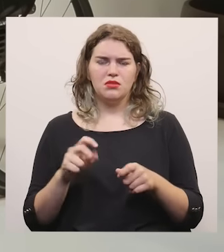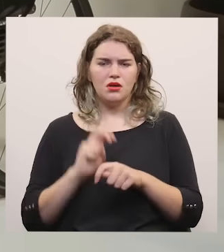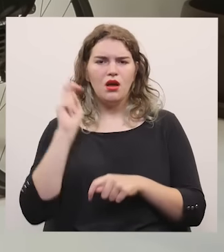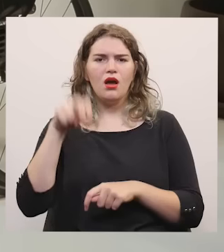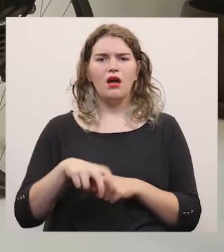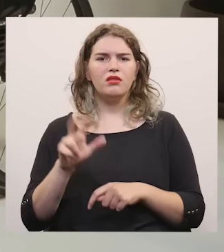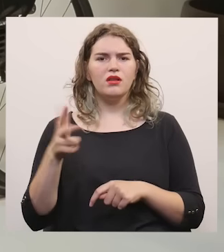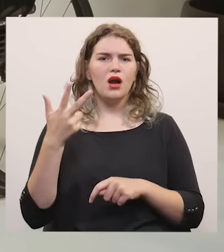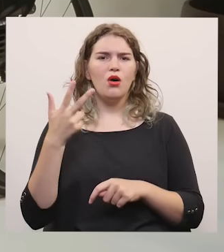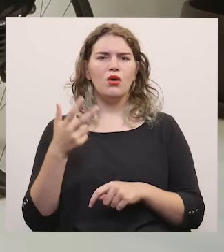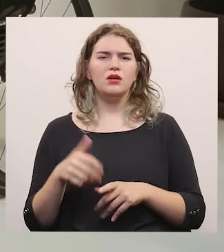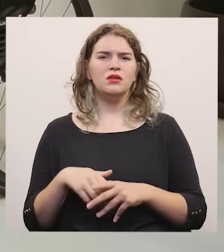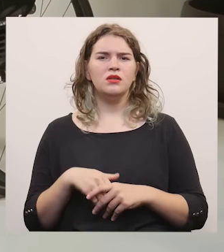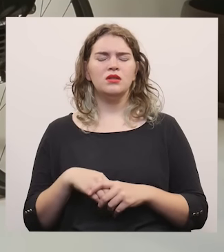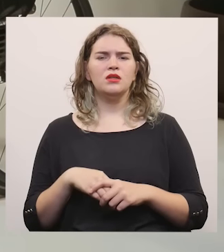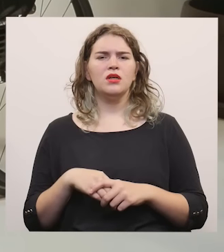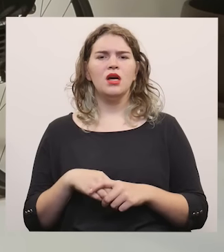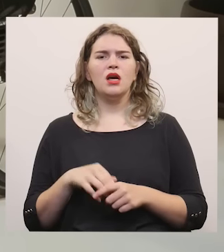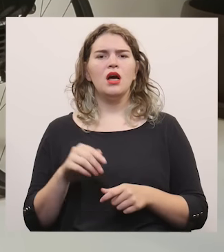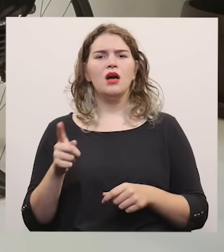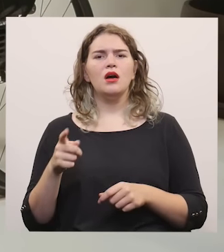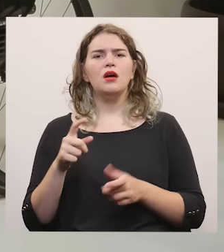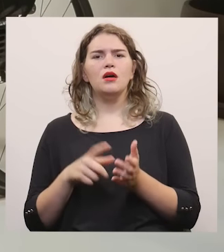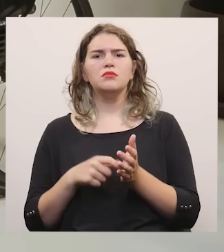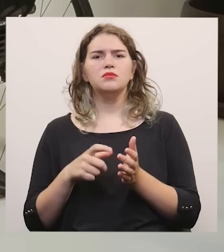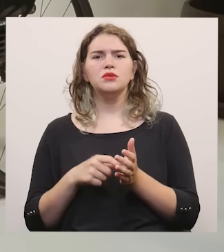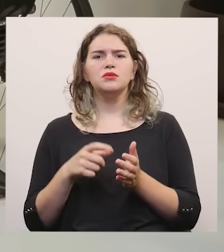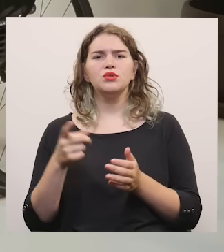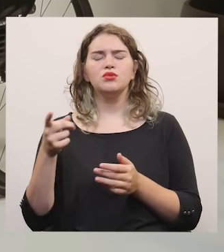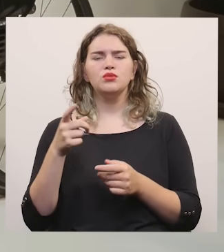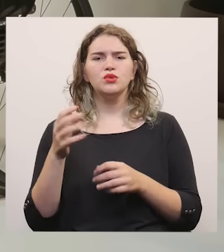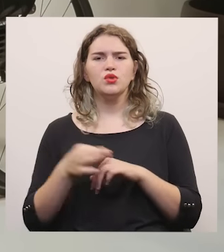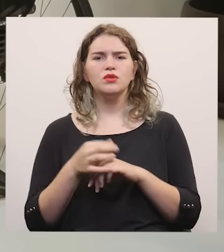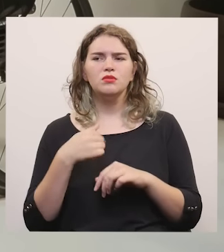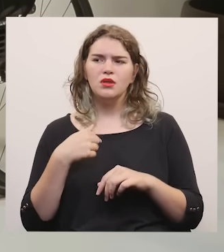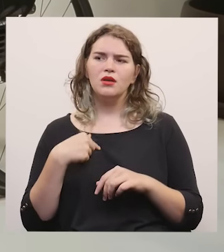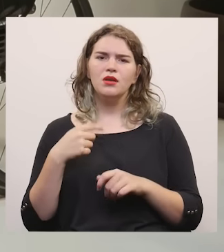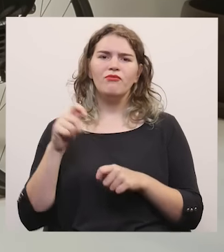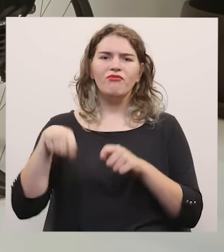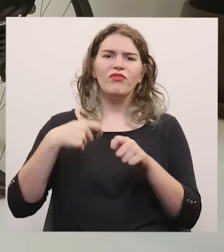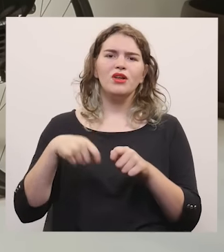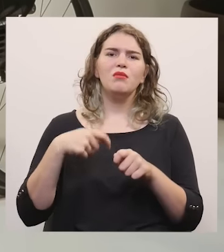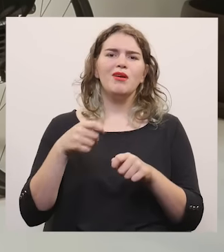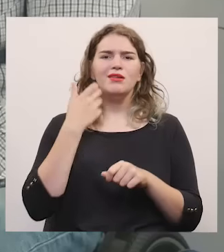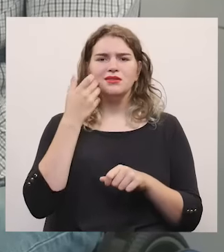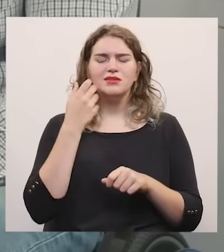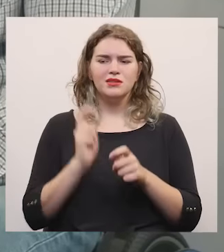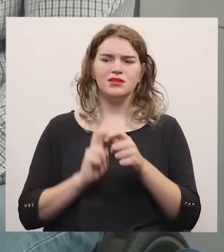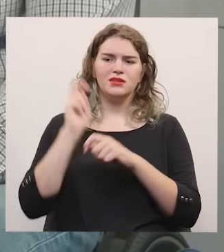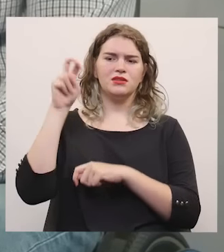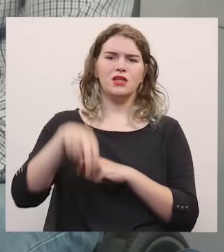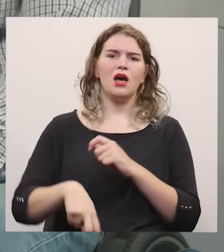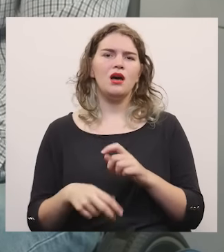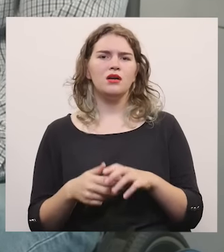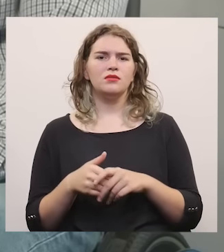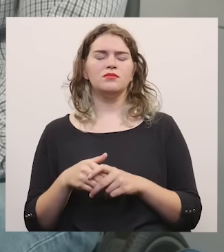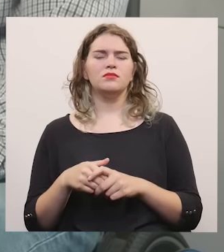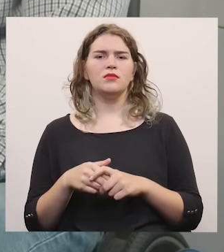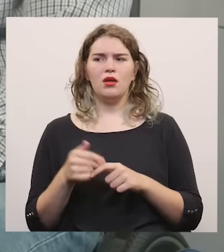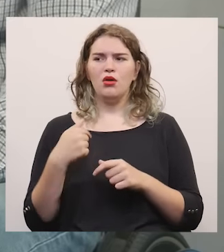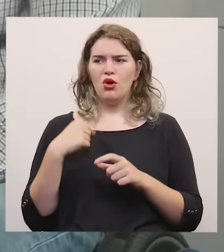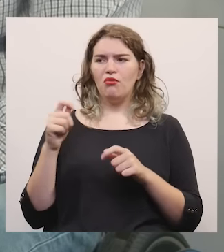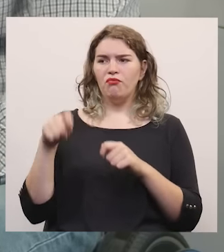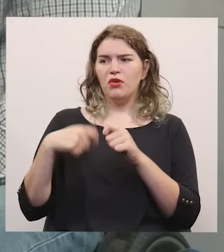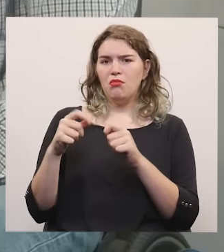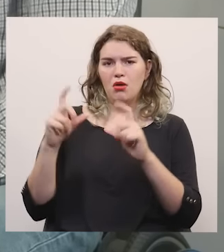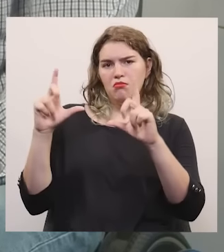fel. Și a treia oară, pur și simplu, am rugat-o și pe soție, am zis, rog frumos, filmează-mă în timp ce sar. Iar a treia oară când și am sărit... Și tu